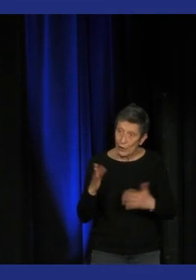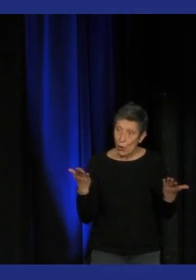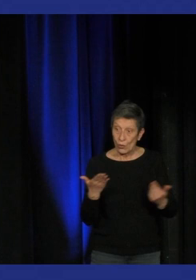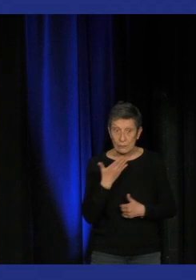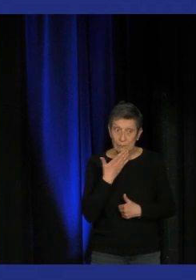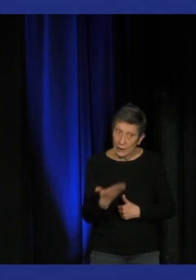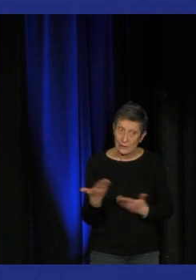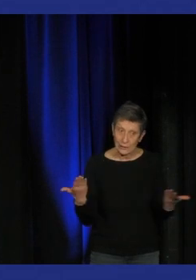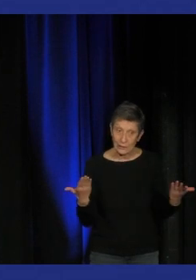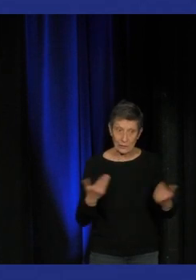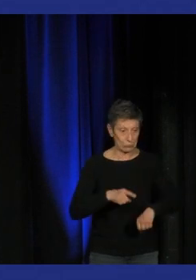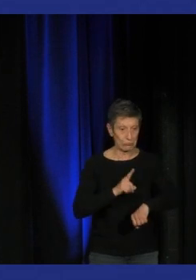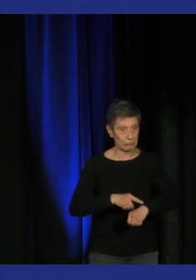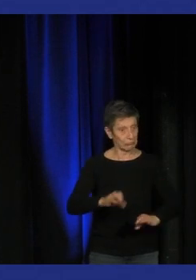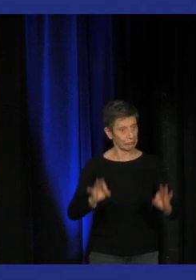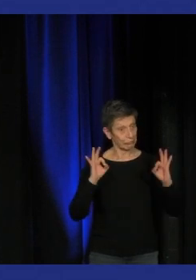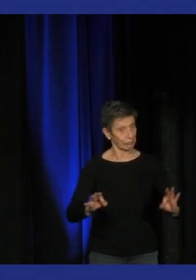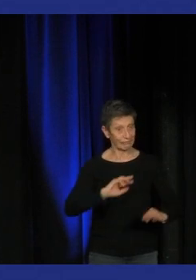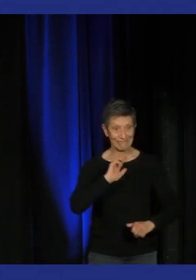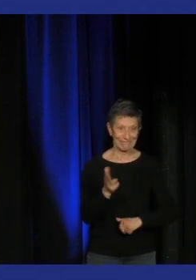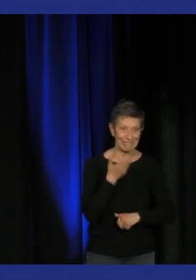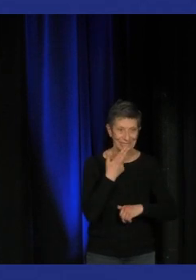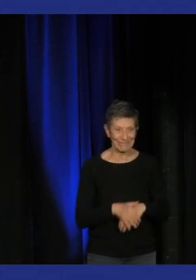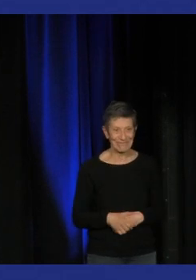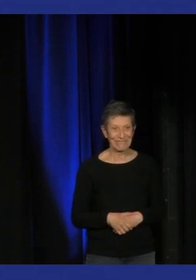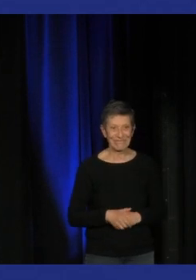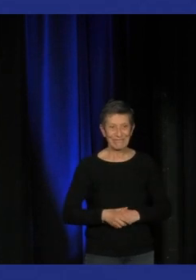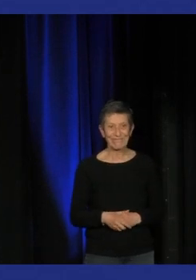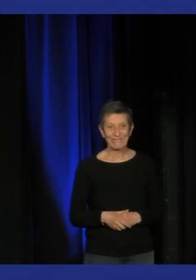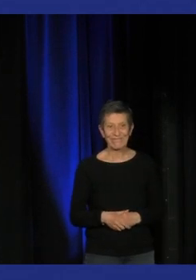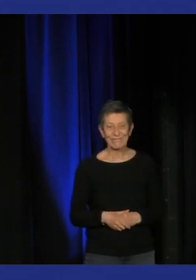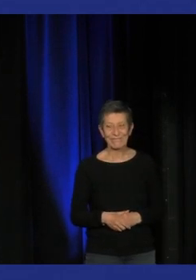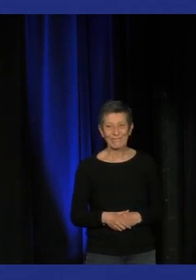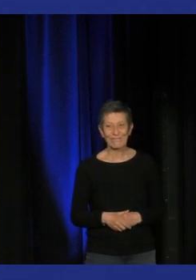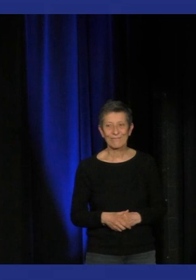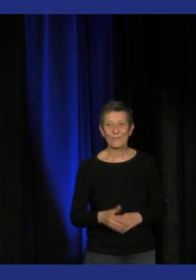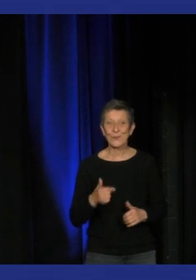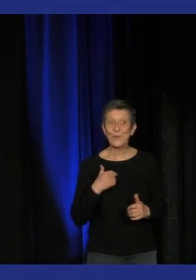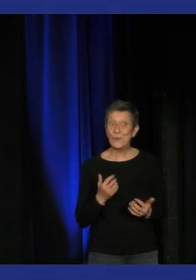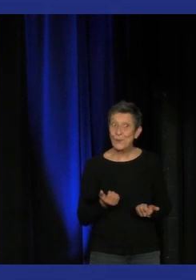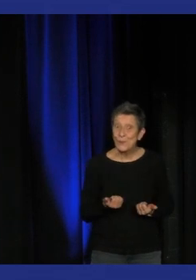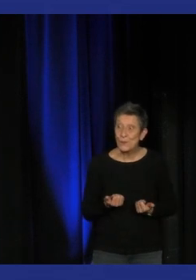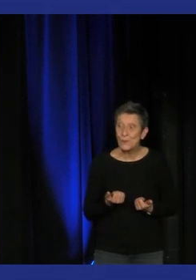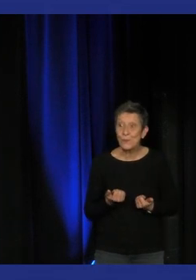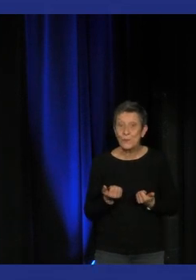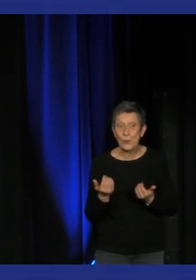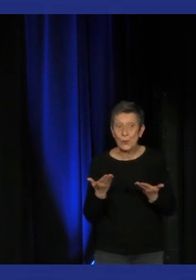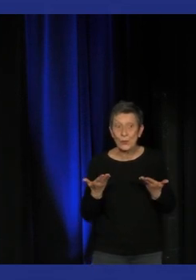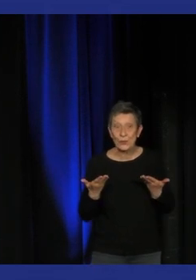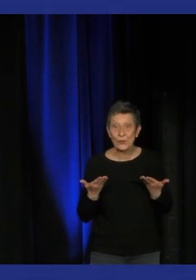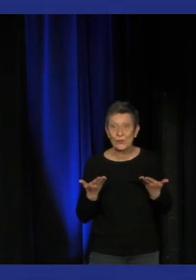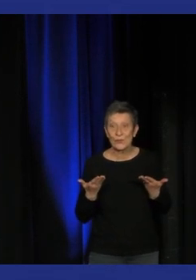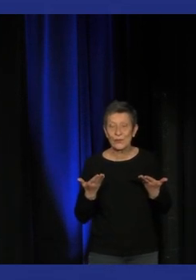Merci beaucoup, Bertrand. Merci beaucoup. Un timing absolument parfait. Du coup, je propose...